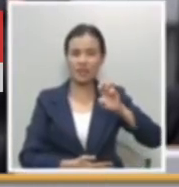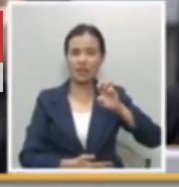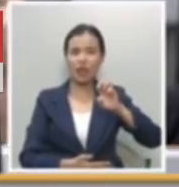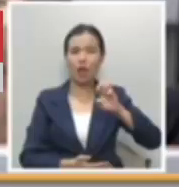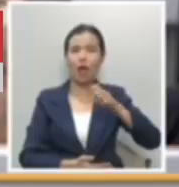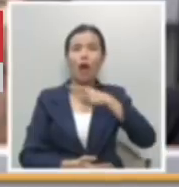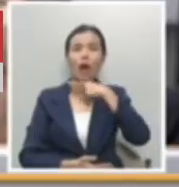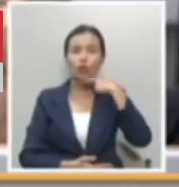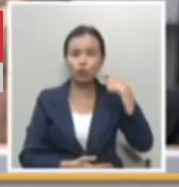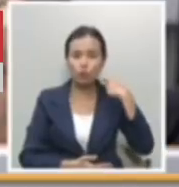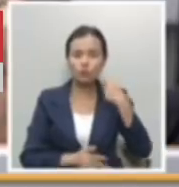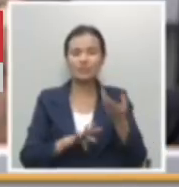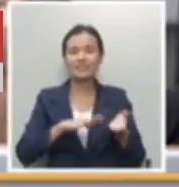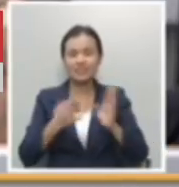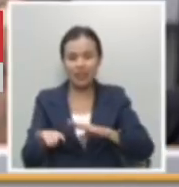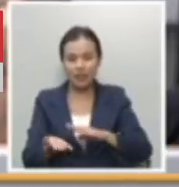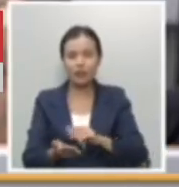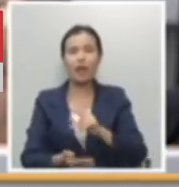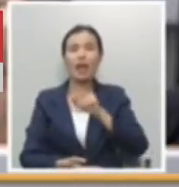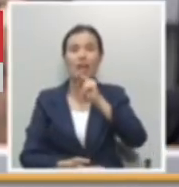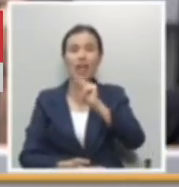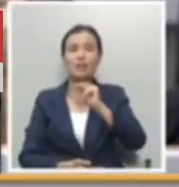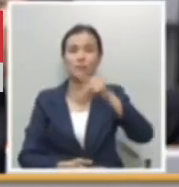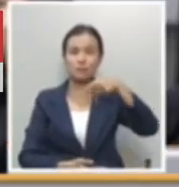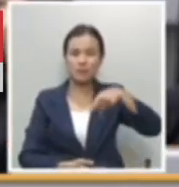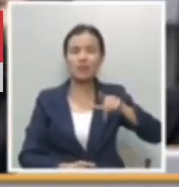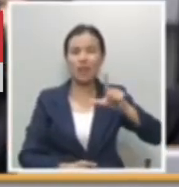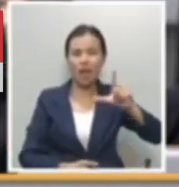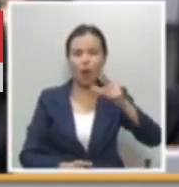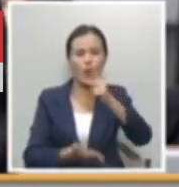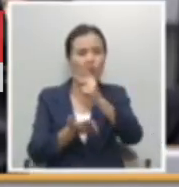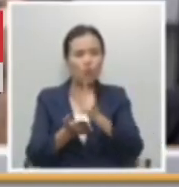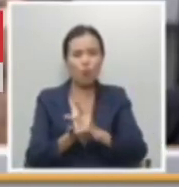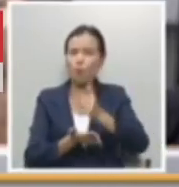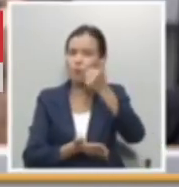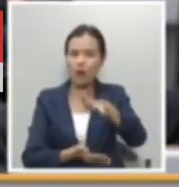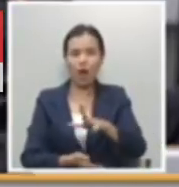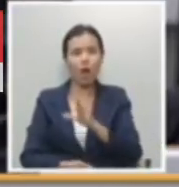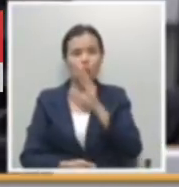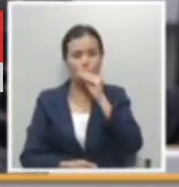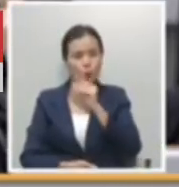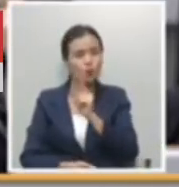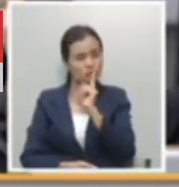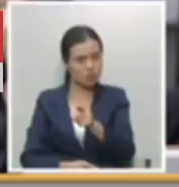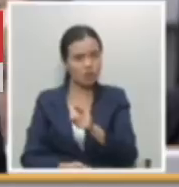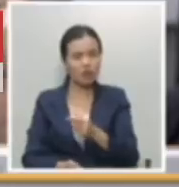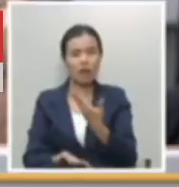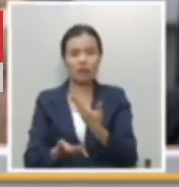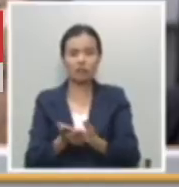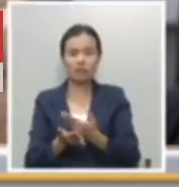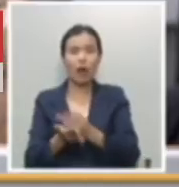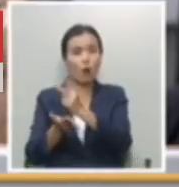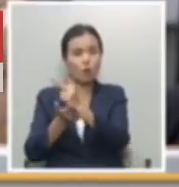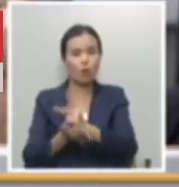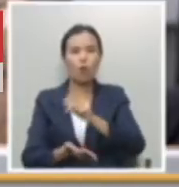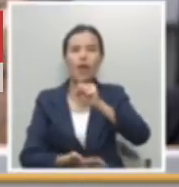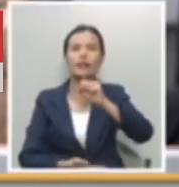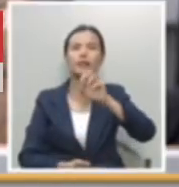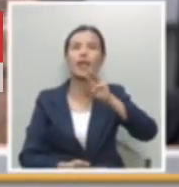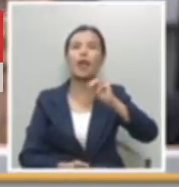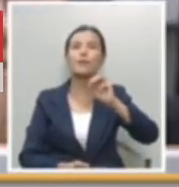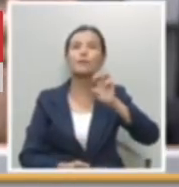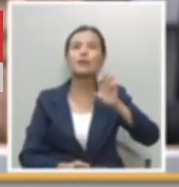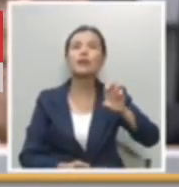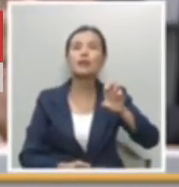มันเป็น NPL ใครจะให้กู้พูดความจริงมาเมื่อกี้พูดบอกว่าโอ้โหมีการปล่อยเงิน SME เครื่องจักรมันว่างตั้